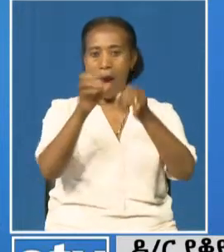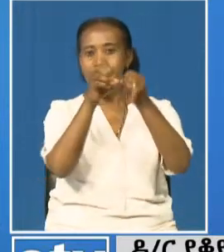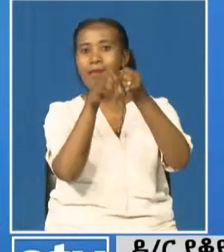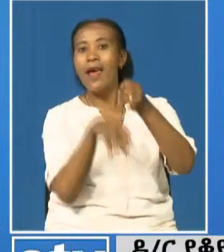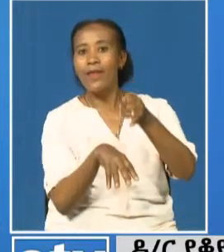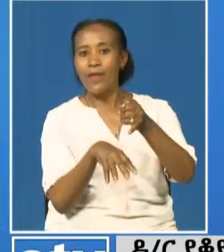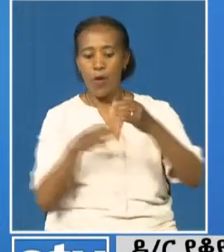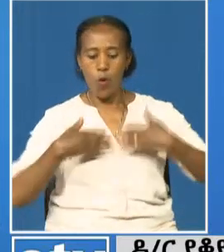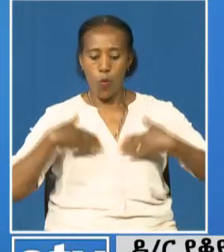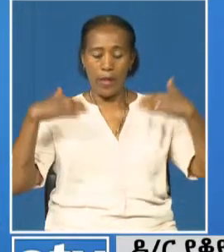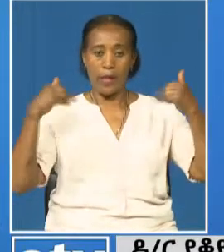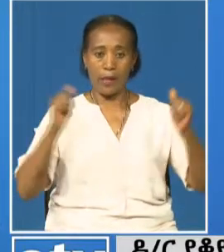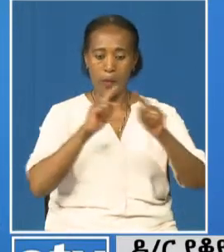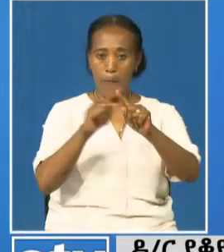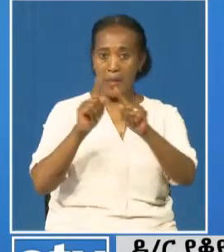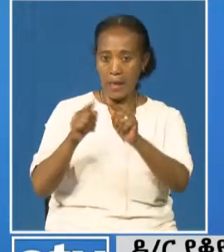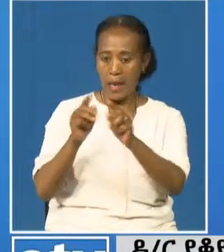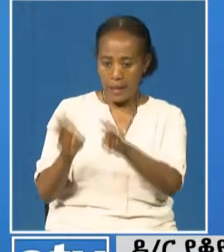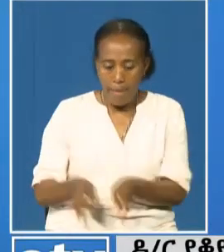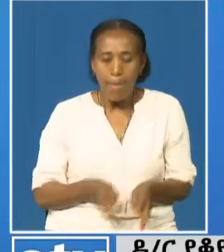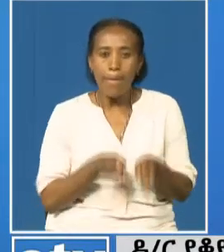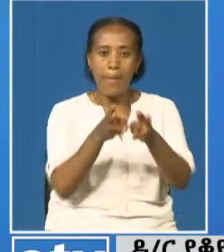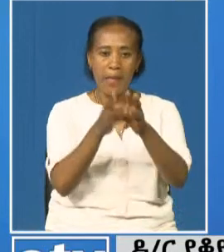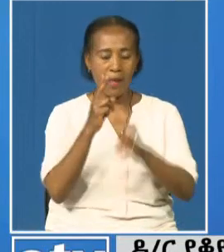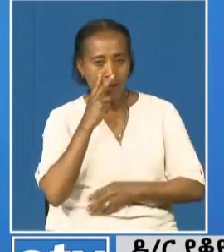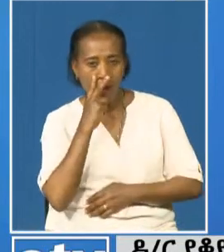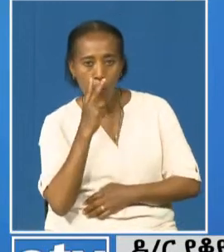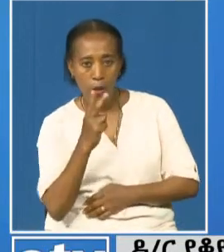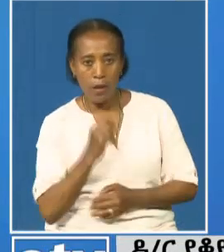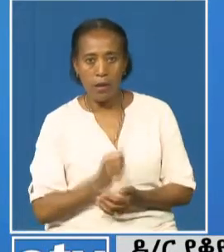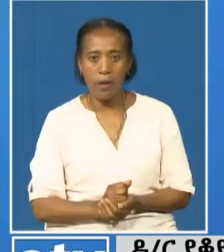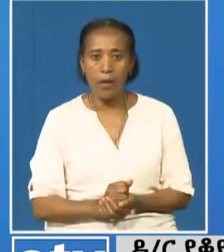ዘርፎችም ወጣትነትን በተለያየ መንገድ ያዩታል።